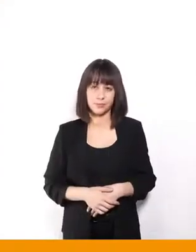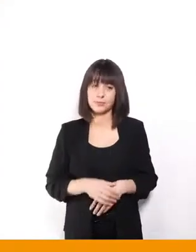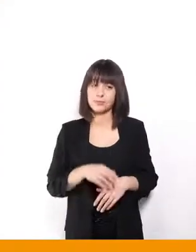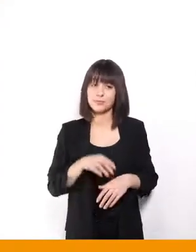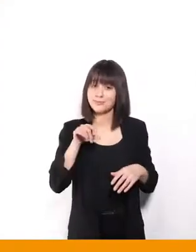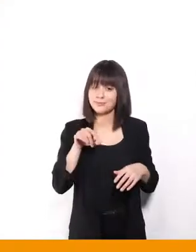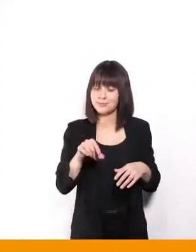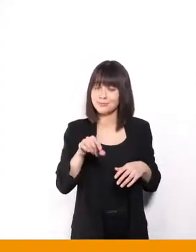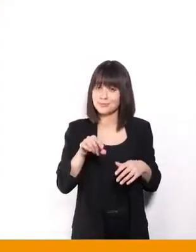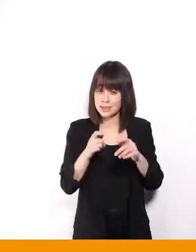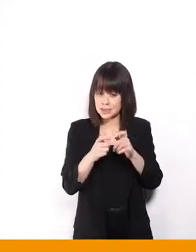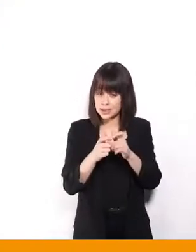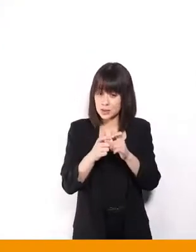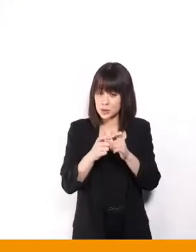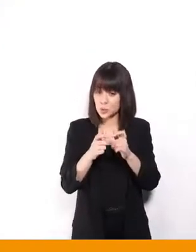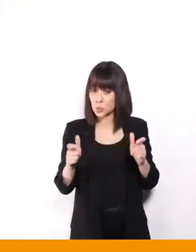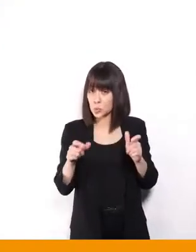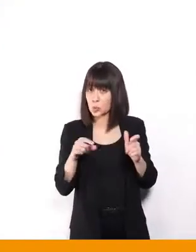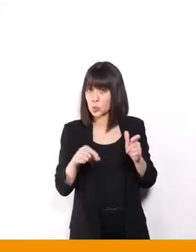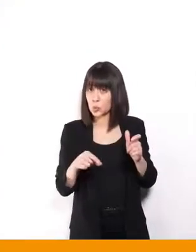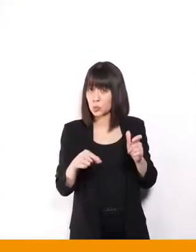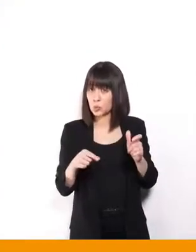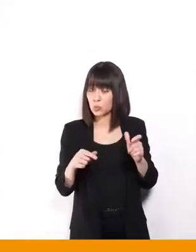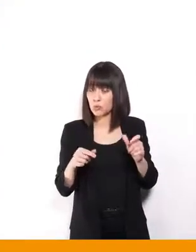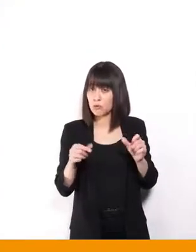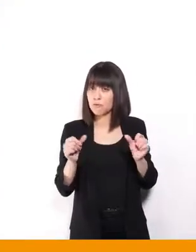qui permet à des jeunes